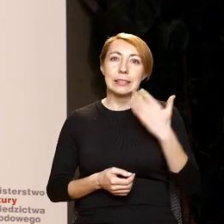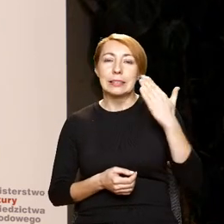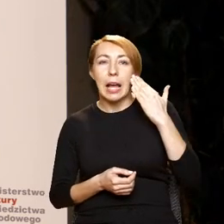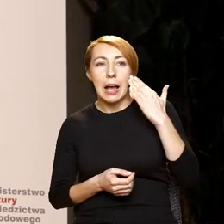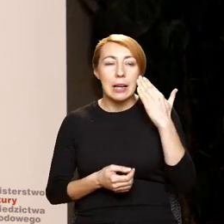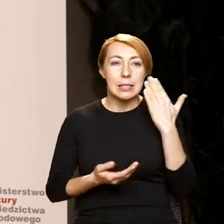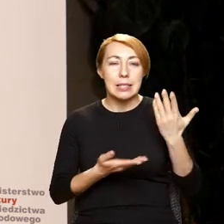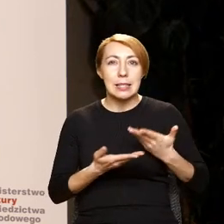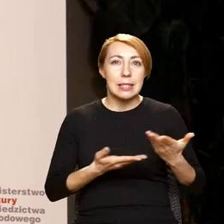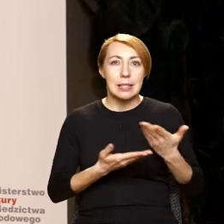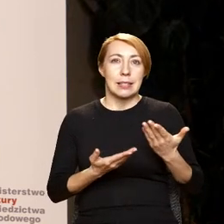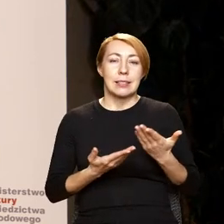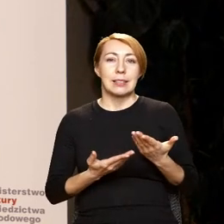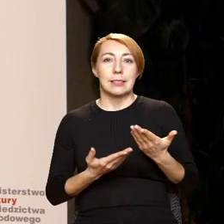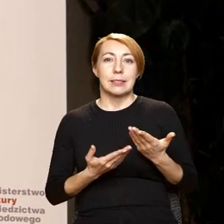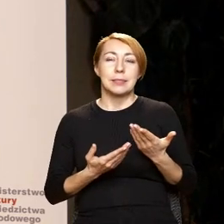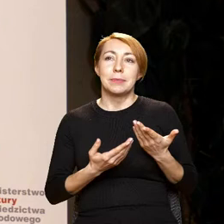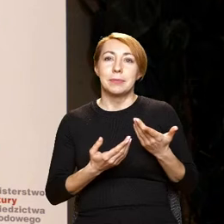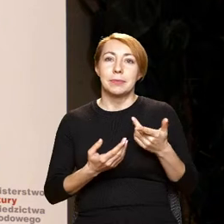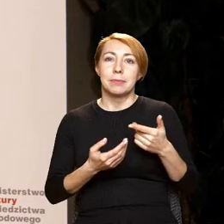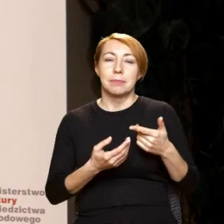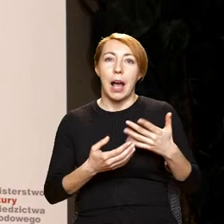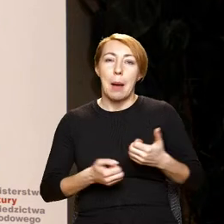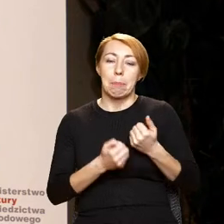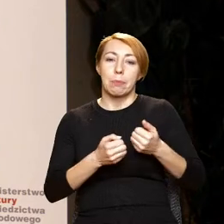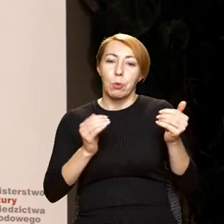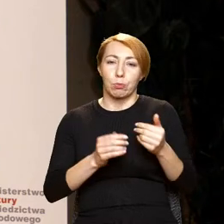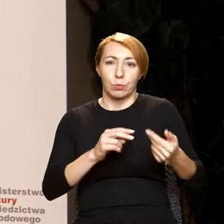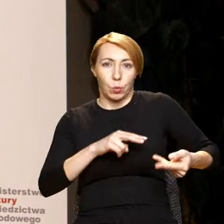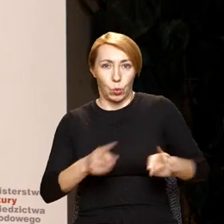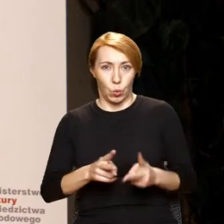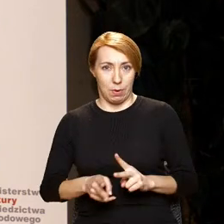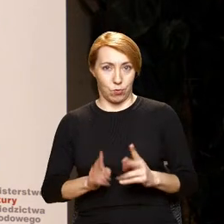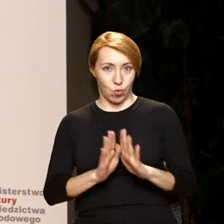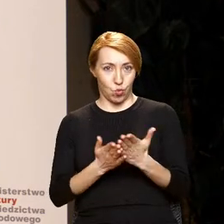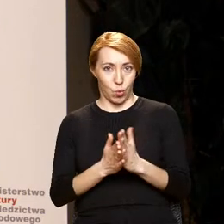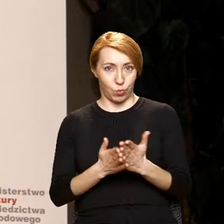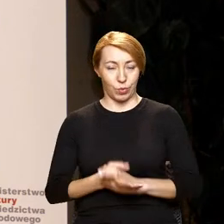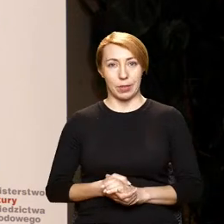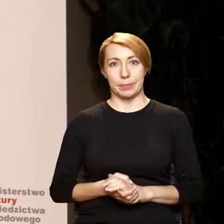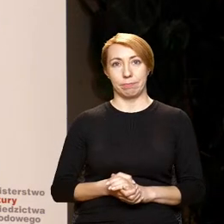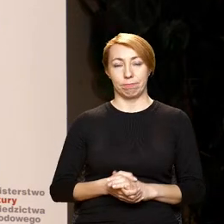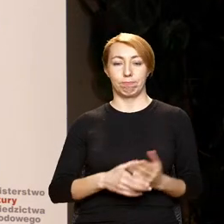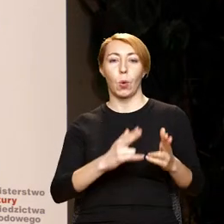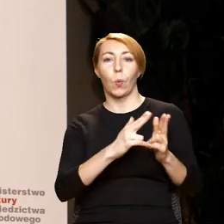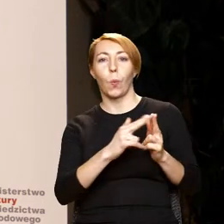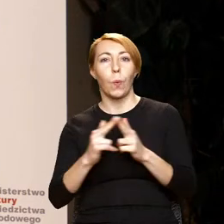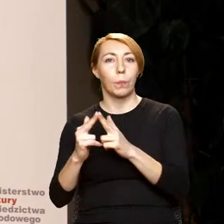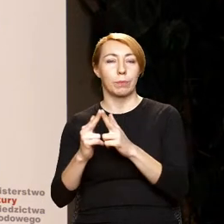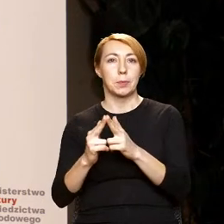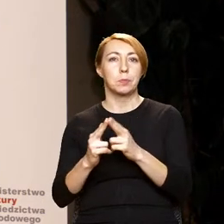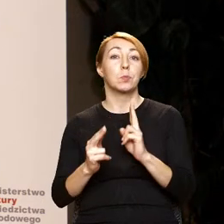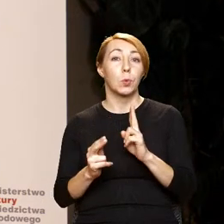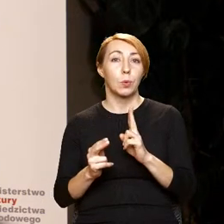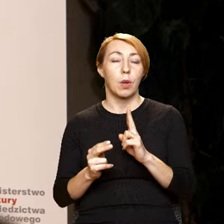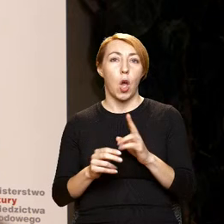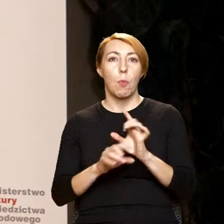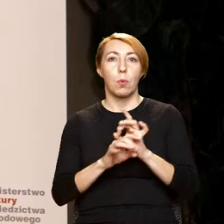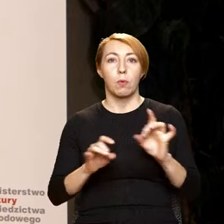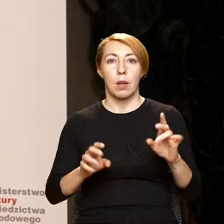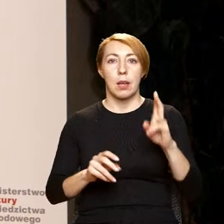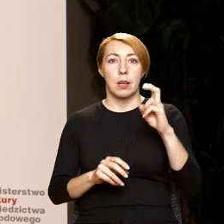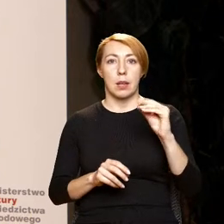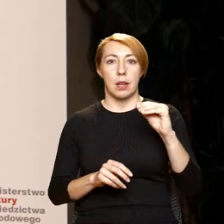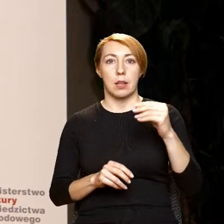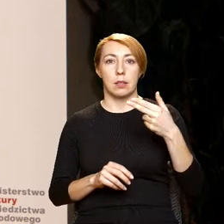znajomości nawiązać, żeby móc przetłumaczyć tę książkę. Więc skontaktowałam się z profesorem